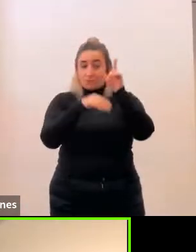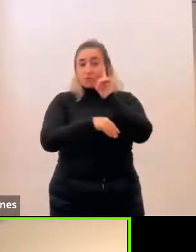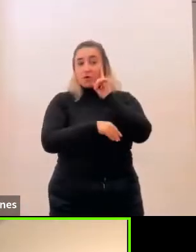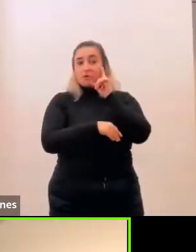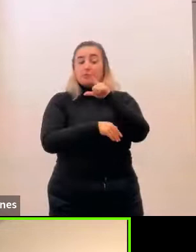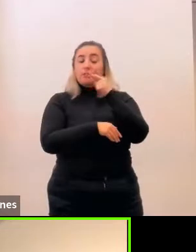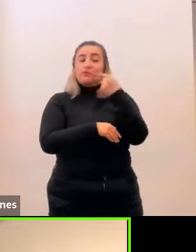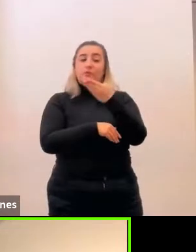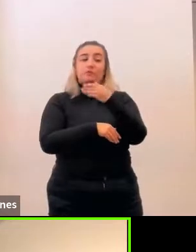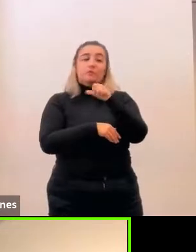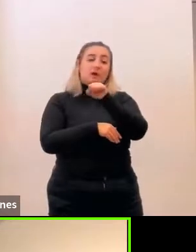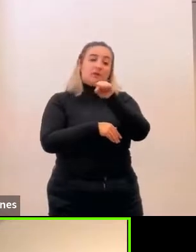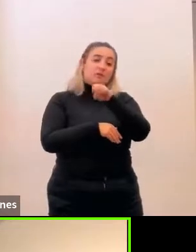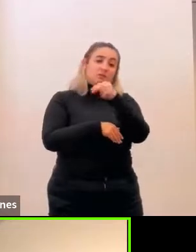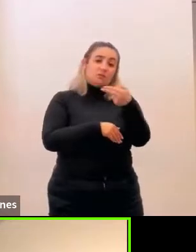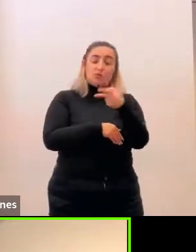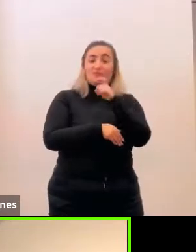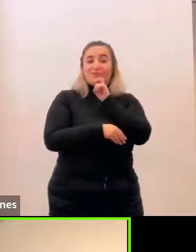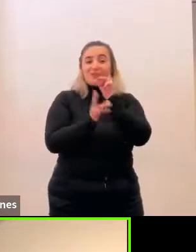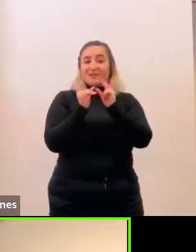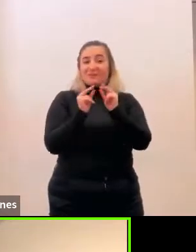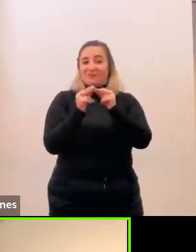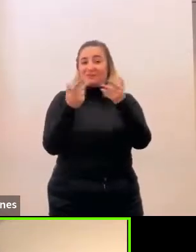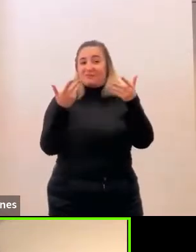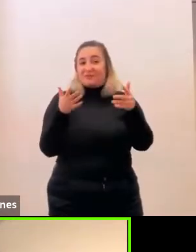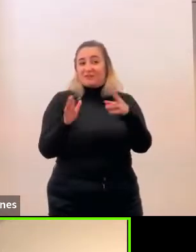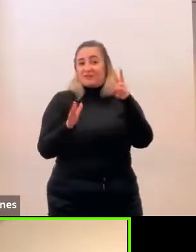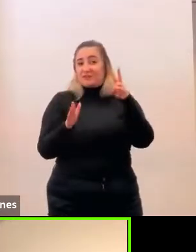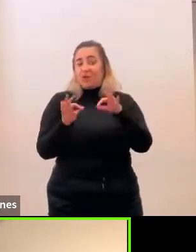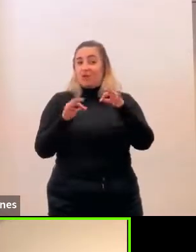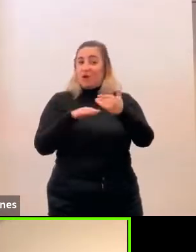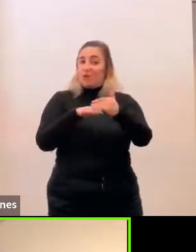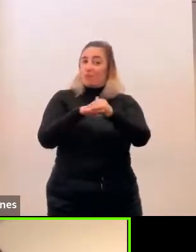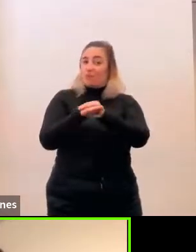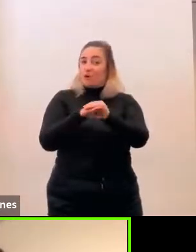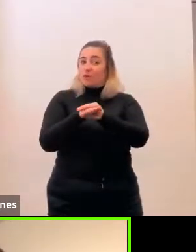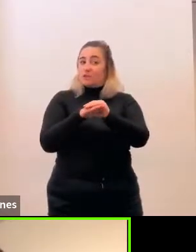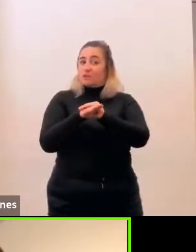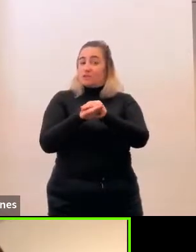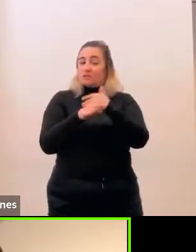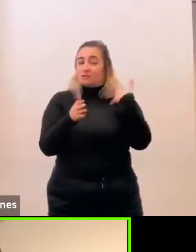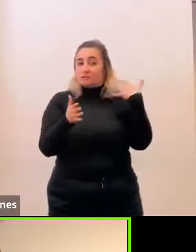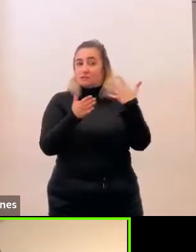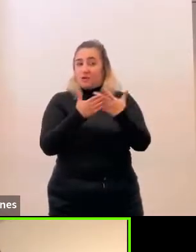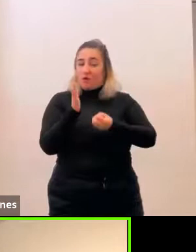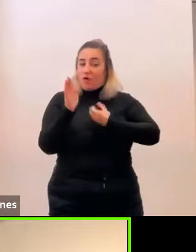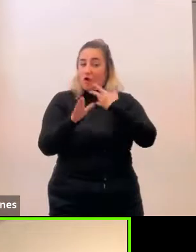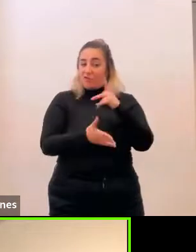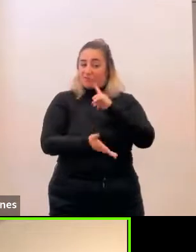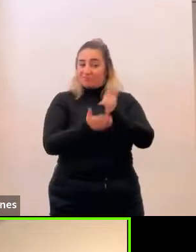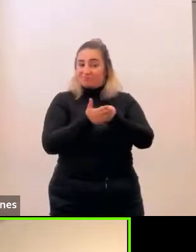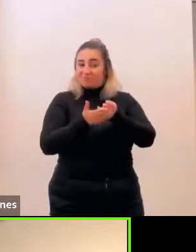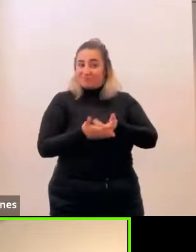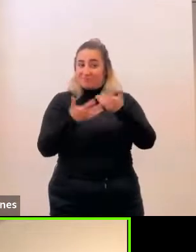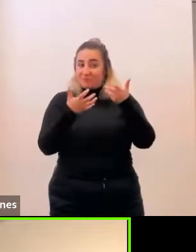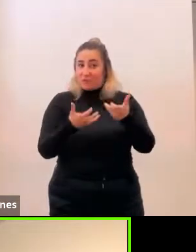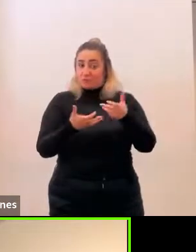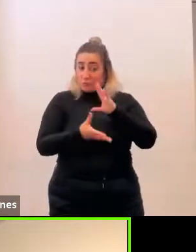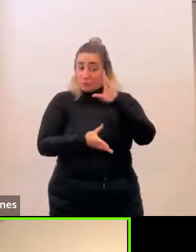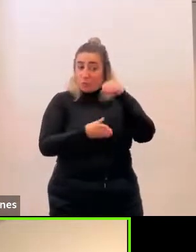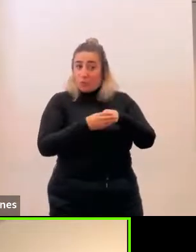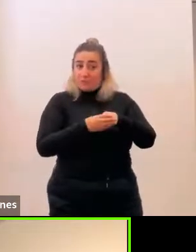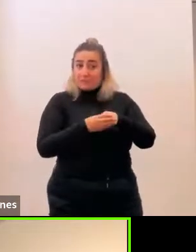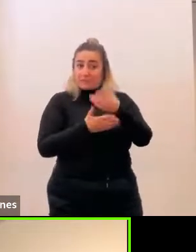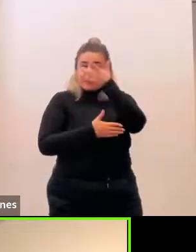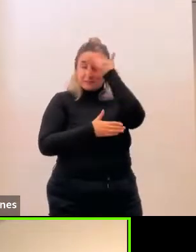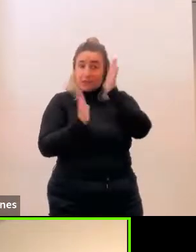Masson l'a rappelé tout à l'heure, hein, il y a une véritable volonté politique de continuer à acquérir des œuvres, y compris pour ces festivités